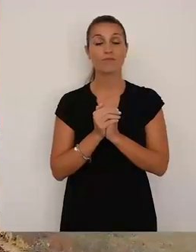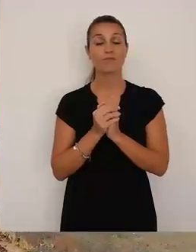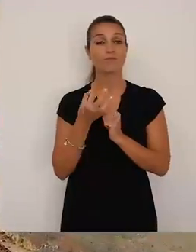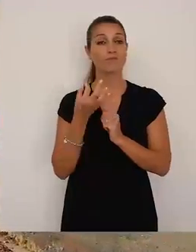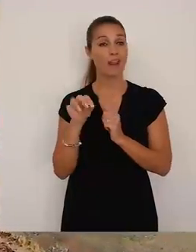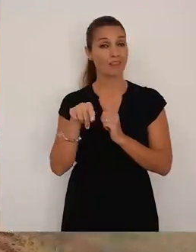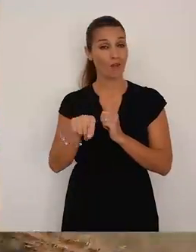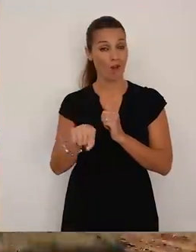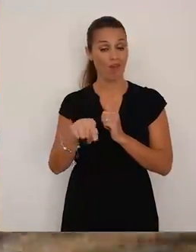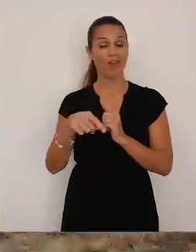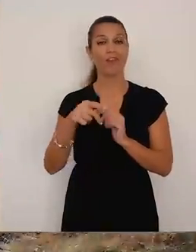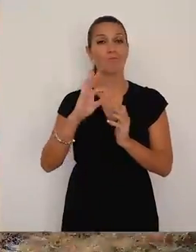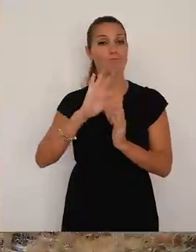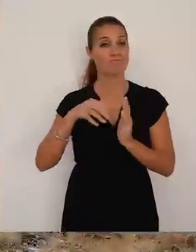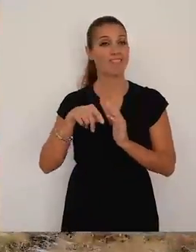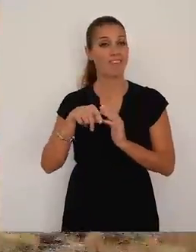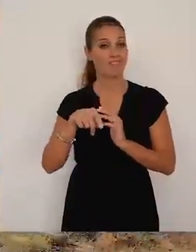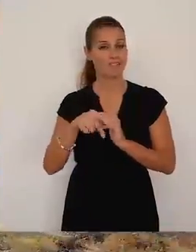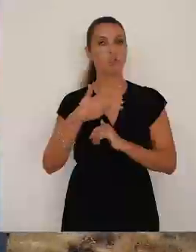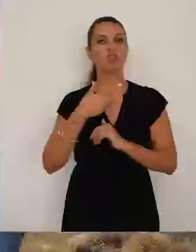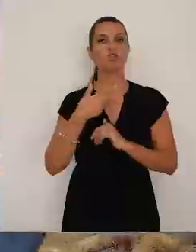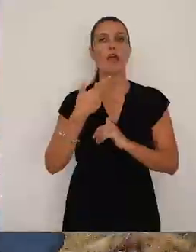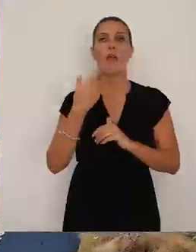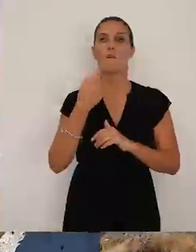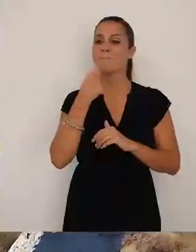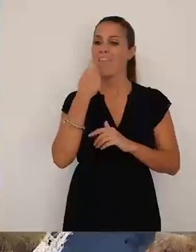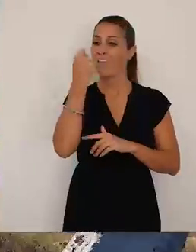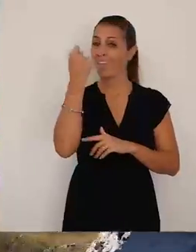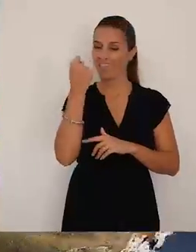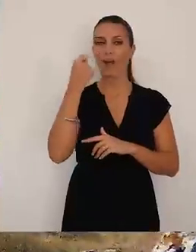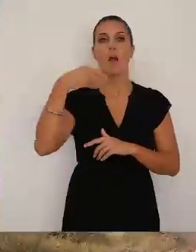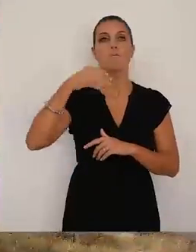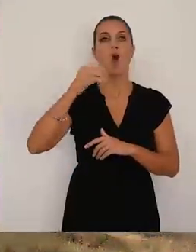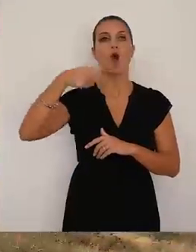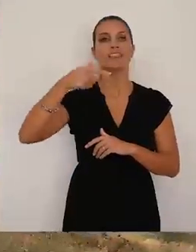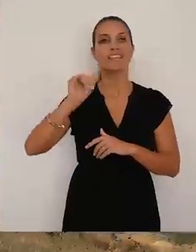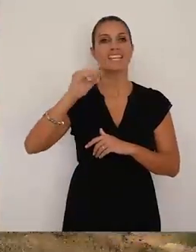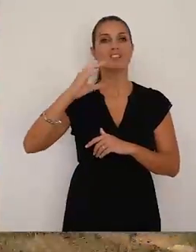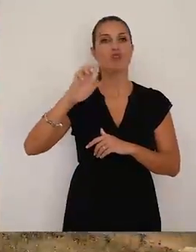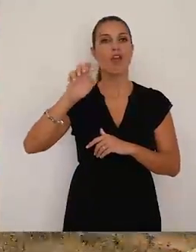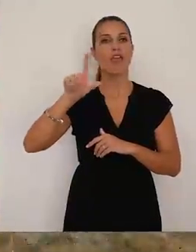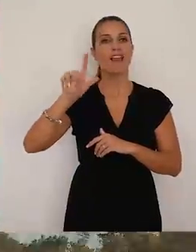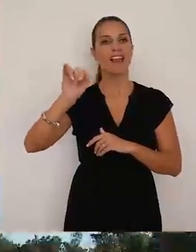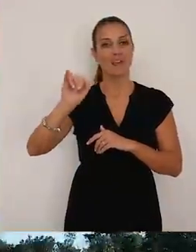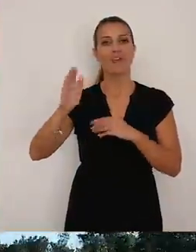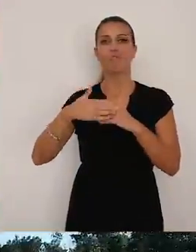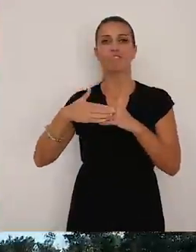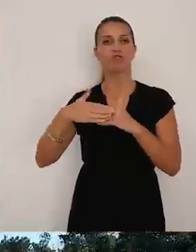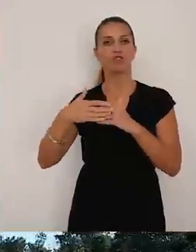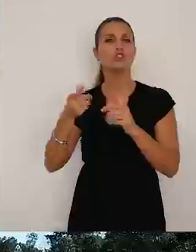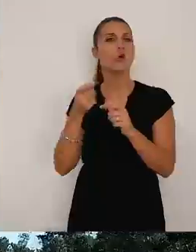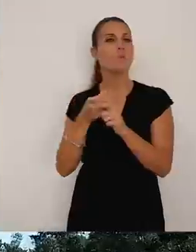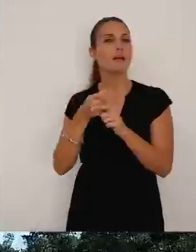Caratterizza il patrimonio megalitico minervinese il menhir Monticelli, posizionato a pochi chilometri dall'abitato dell'omonima località.